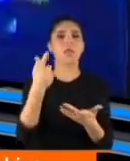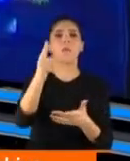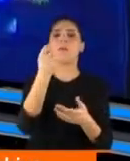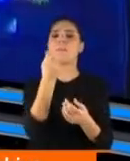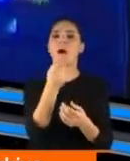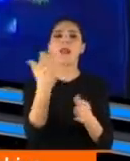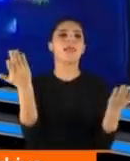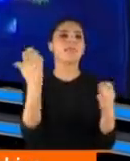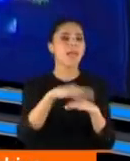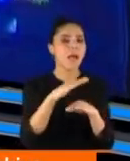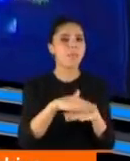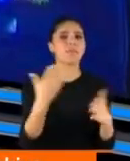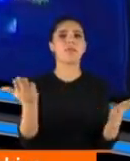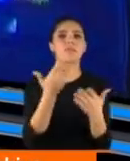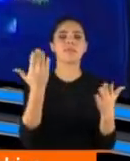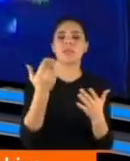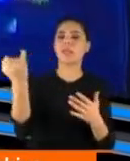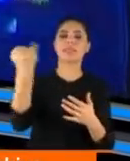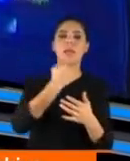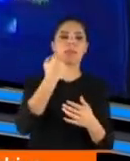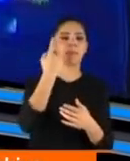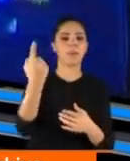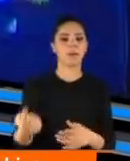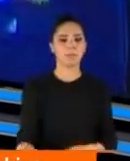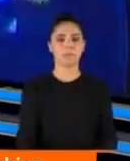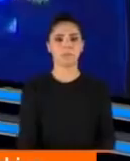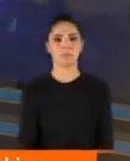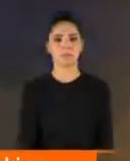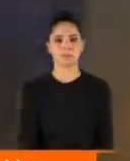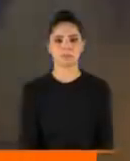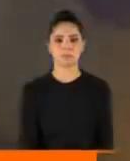balya parayı ne yaptı ve ne tepkiyle karşılaştı.